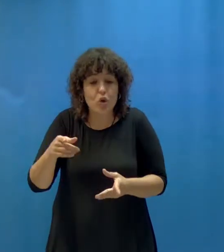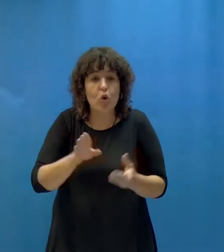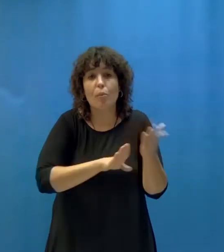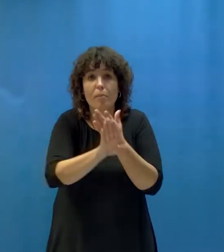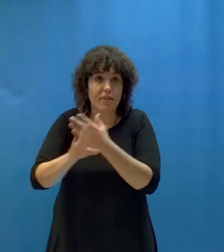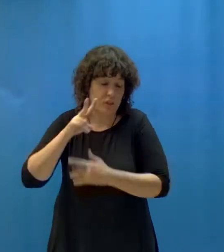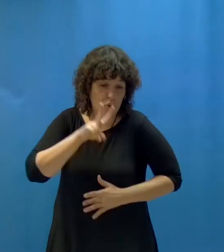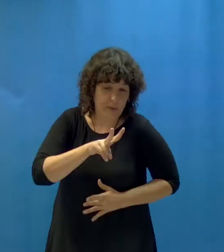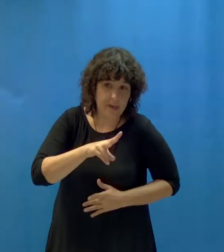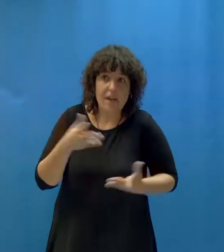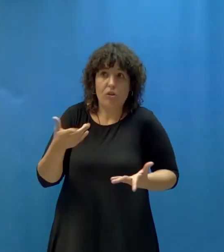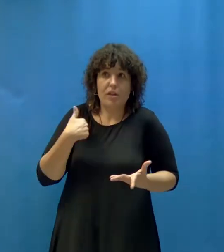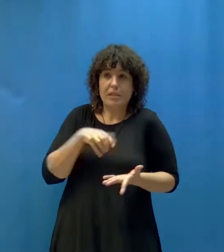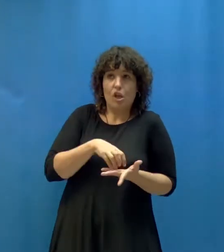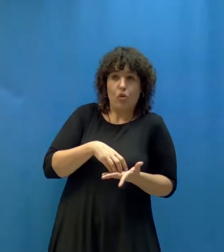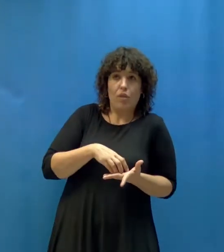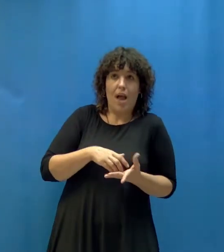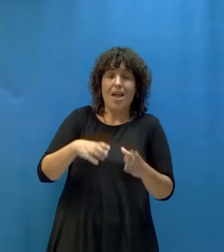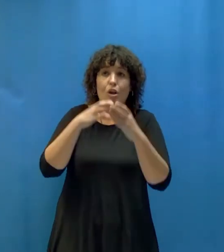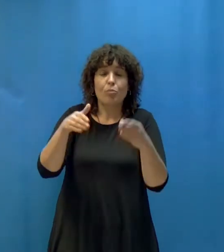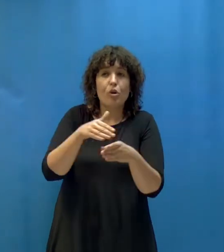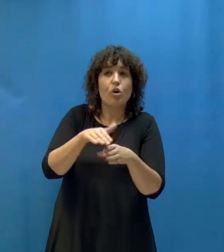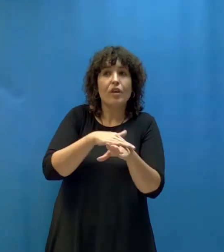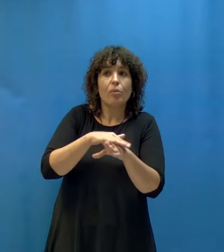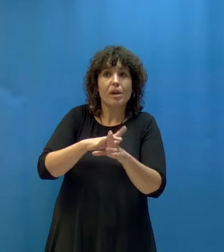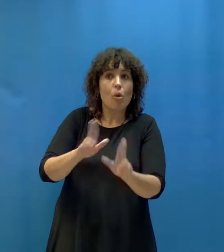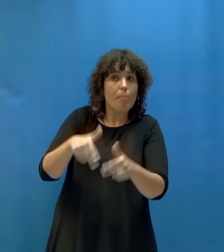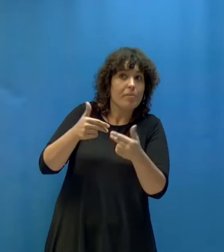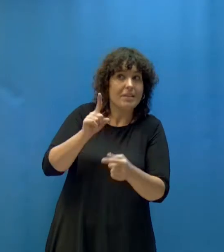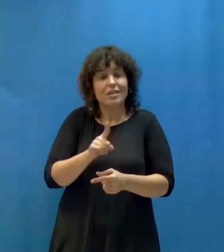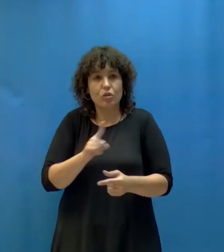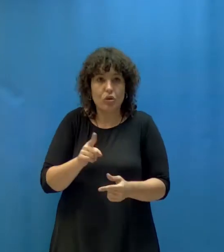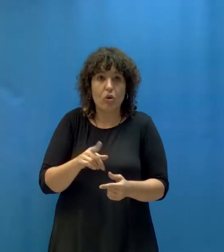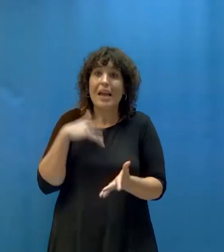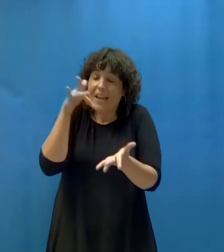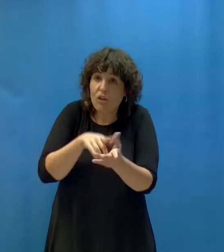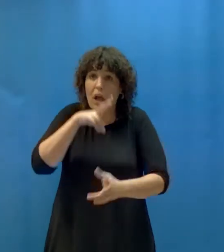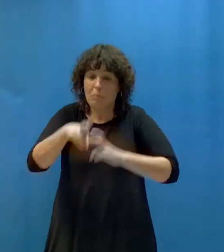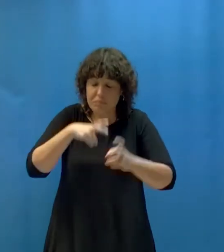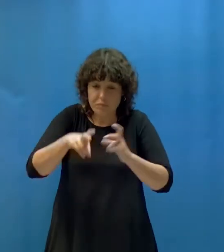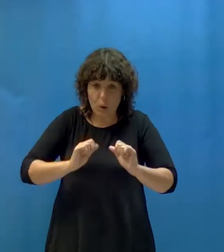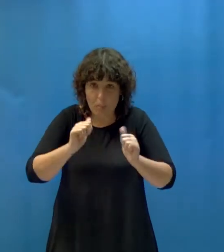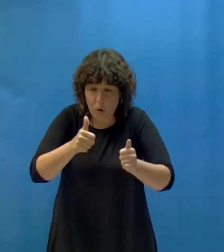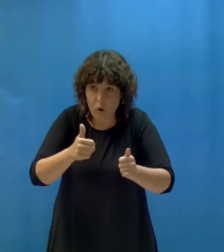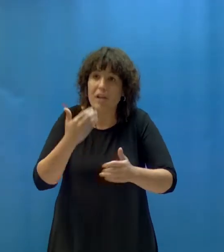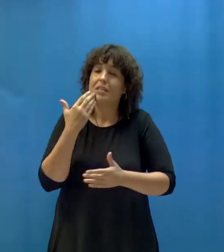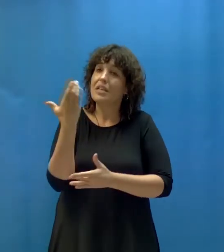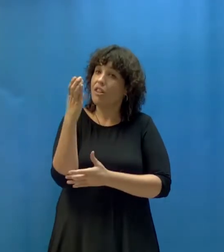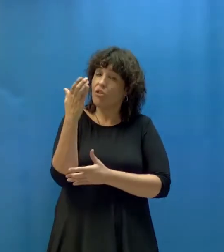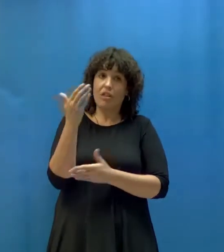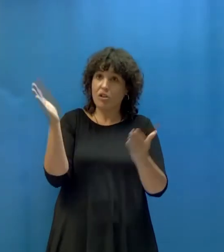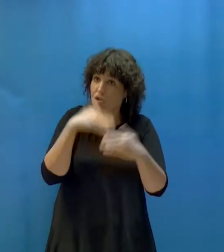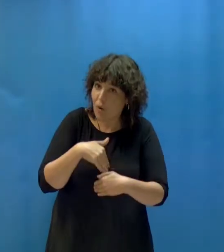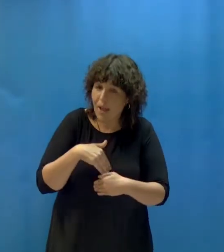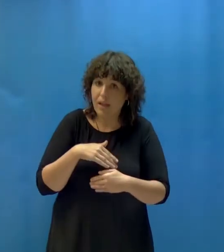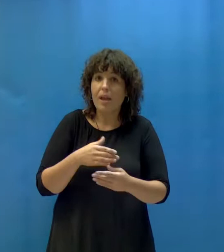els permetrà aquesta maniobra i quan arribi el moment, quan comencen les obres, que no s'enganyi ningú, si Ciudadanos no existira, el poliesportiu Castalia també